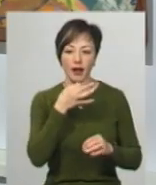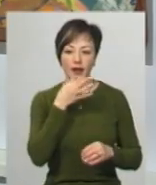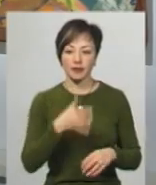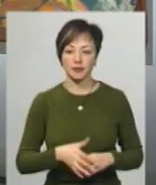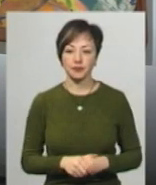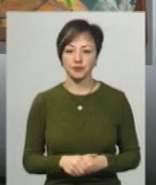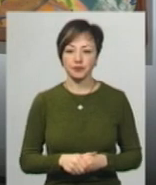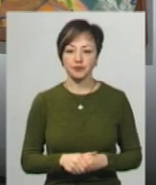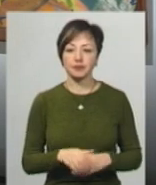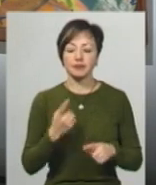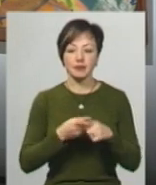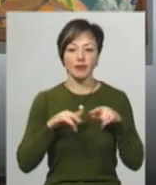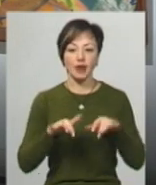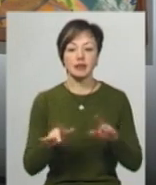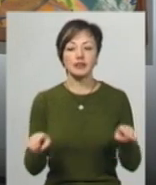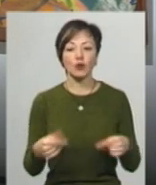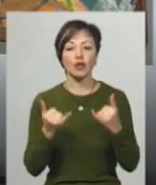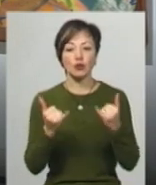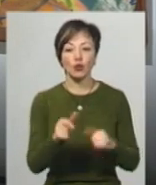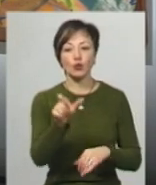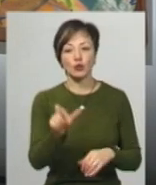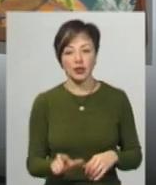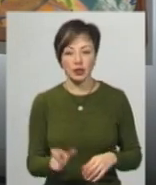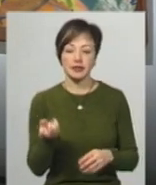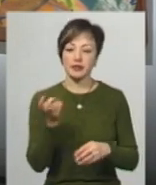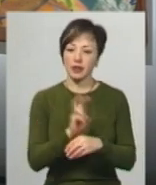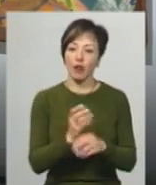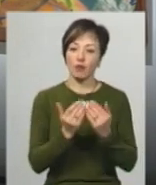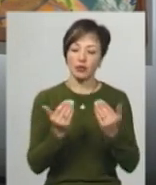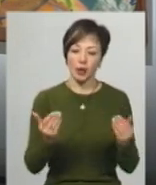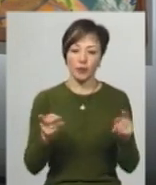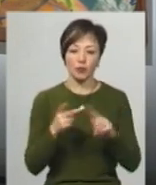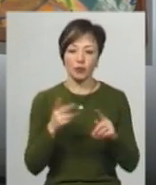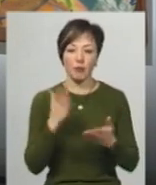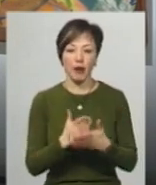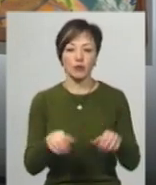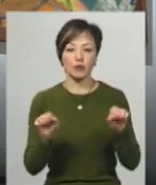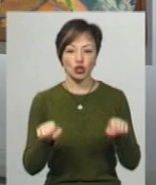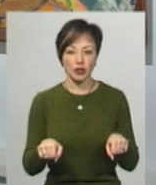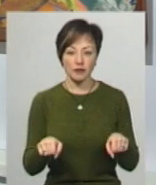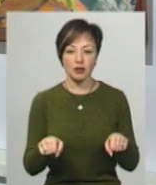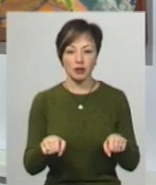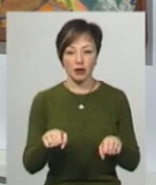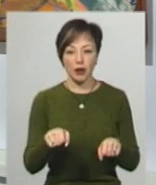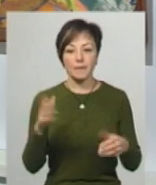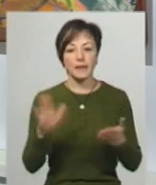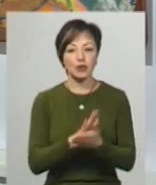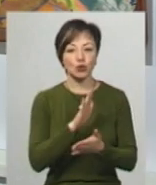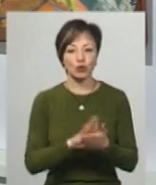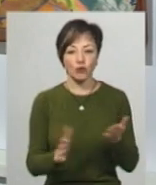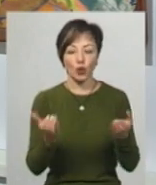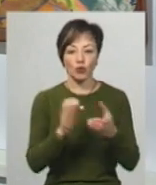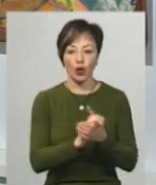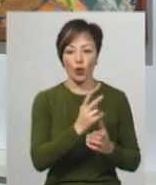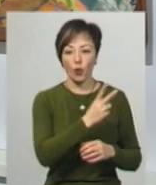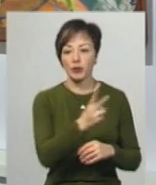Акція «Музеєм Селфі Дей» створена для того, щоб людина, по-перше, завітала в музей, по-друге, мала можливість, я наголошую, безкоштовно